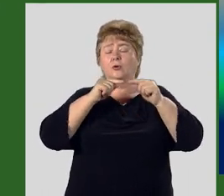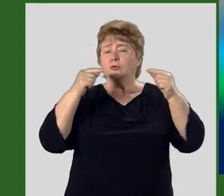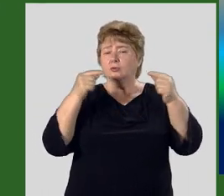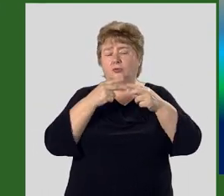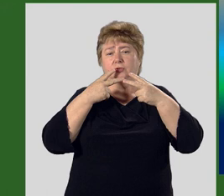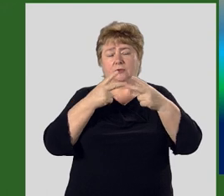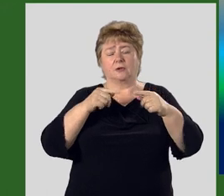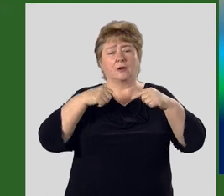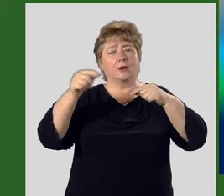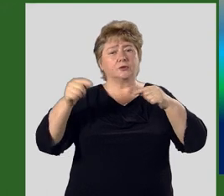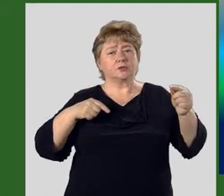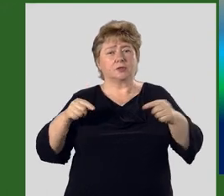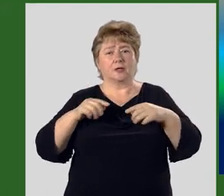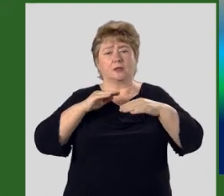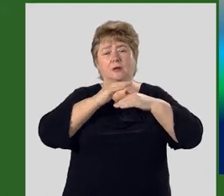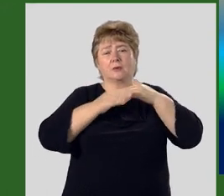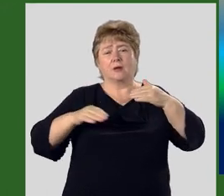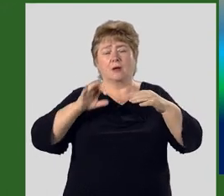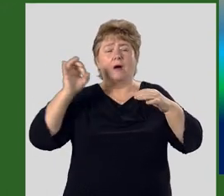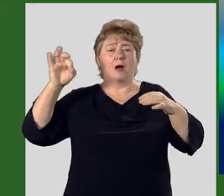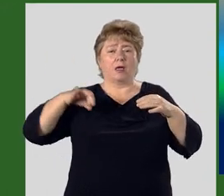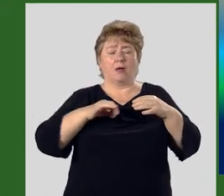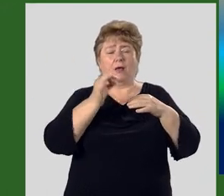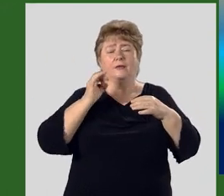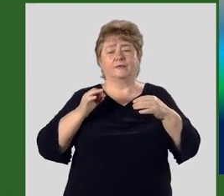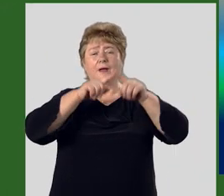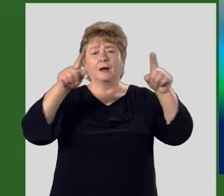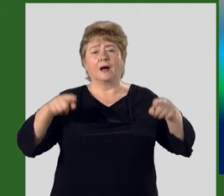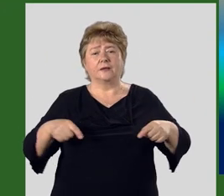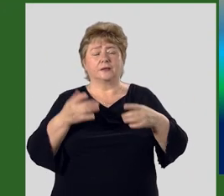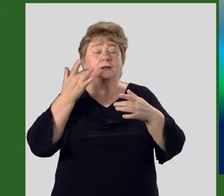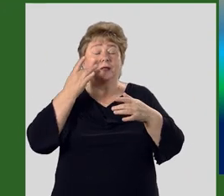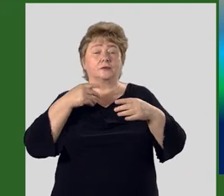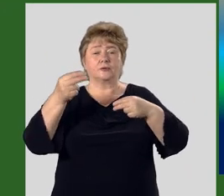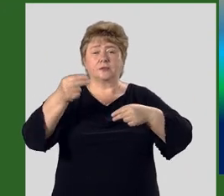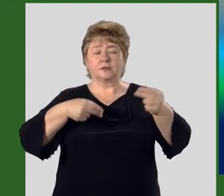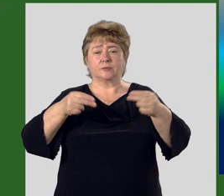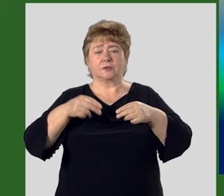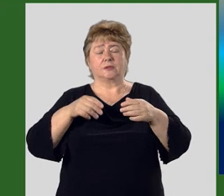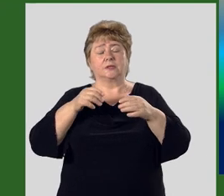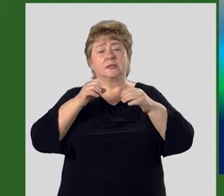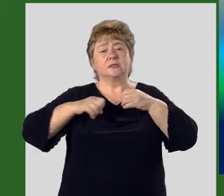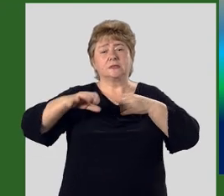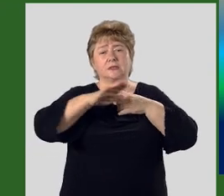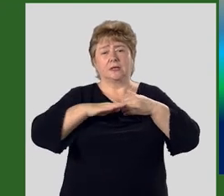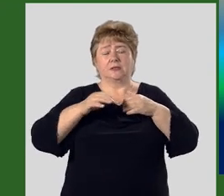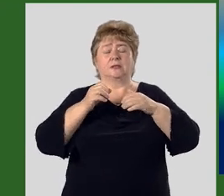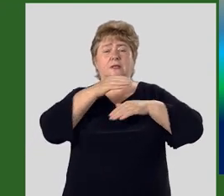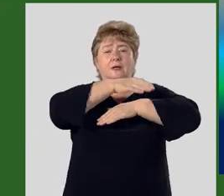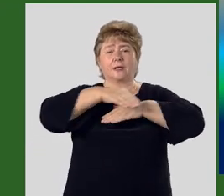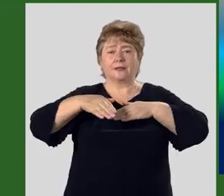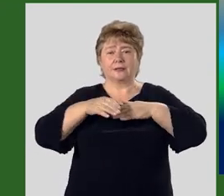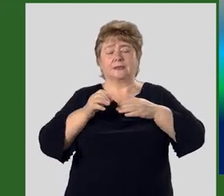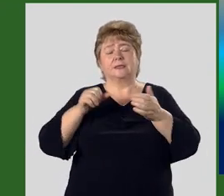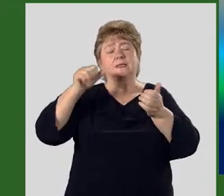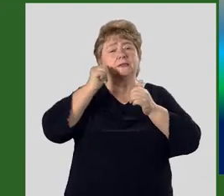четко видим очертания материков, океанов. Карты, на которых изображены страны, их границы